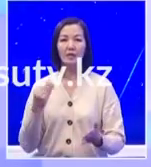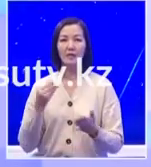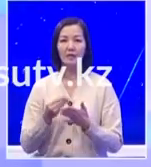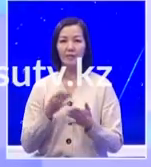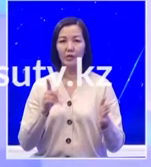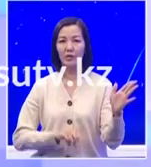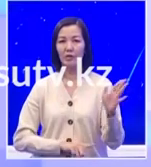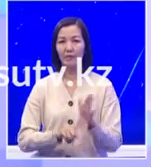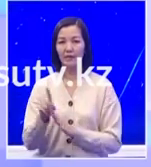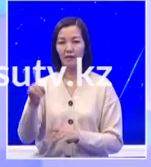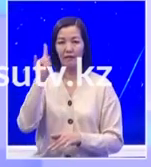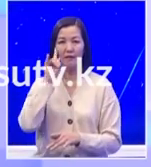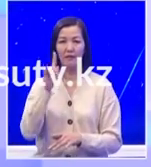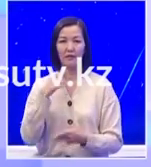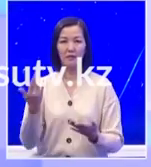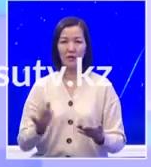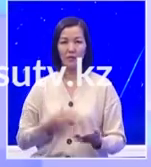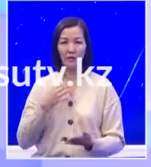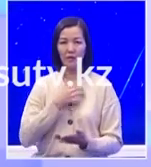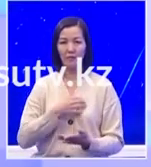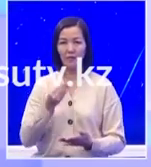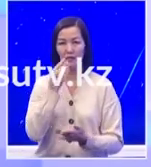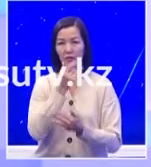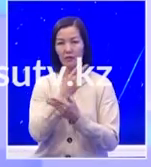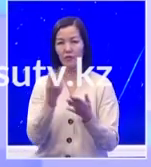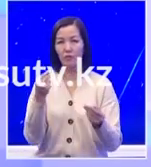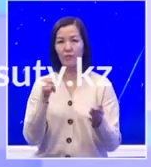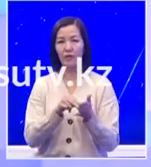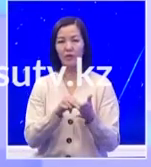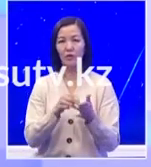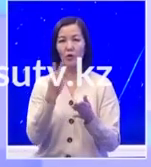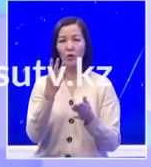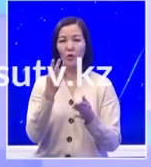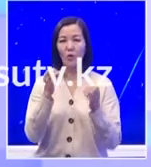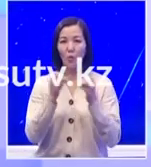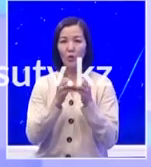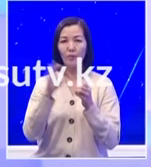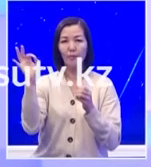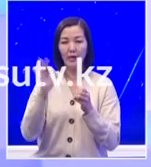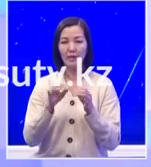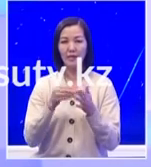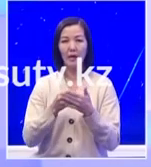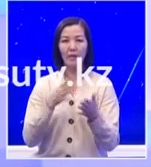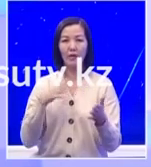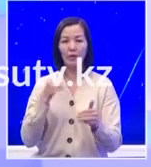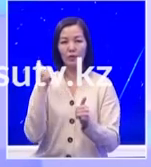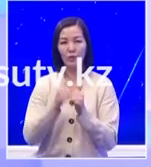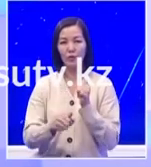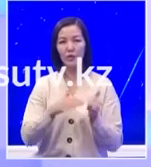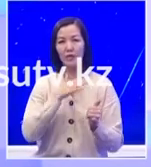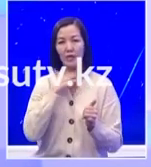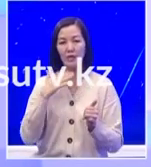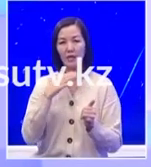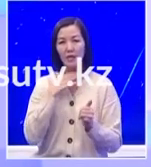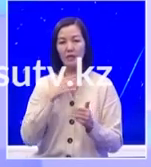Қымбатшылық тағы да қысып тұр. Қазақстанда әлеуметтік маңызы бар азық-түлік бағасы 10,5%-ға өскен. Күнделікті тұтынатын ет пен күнбағыс майы екі